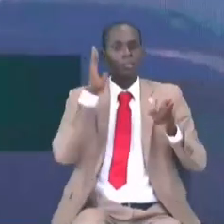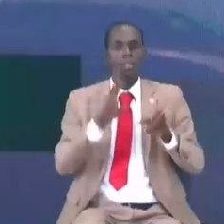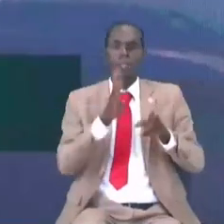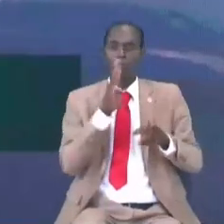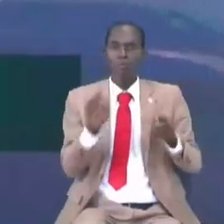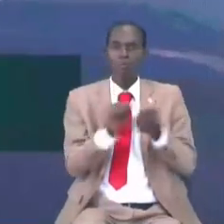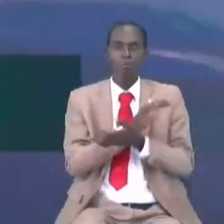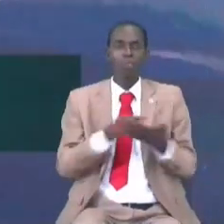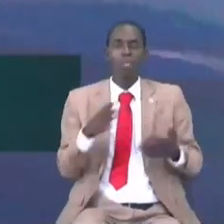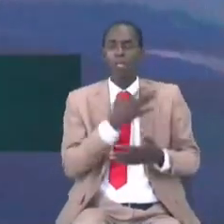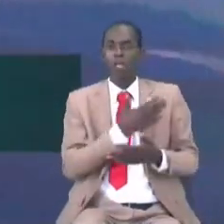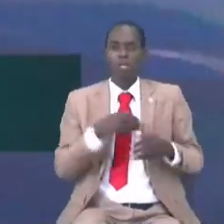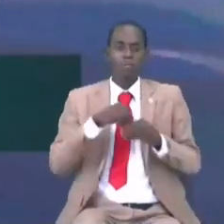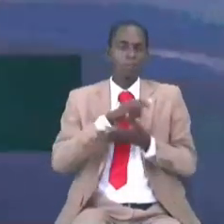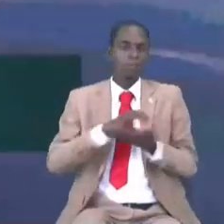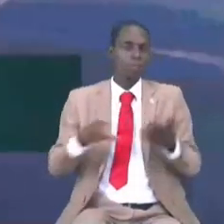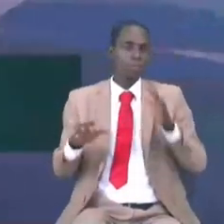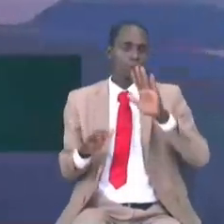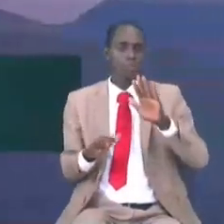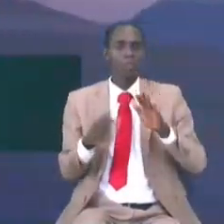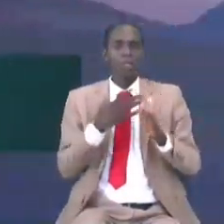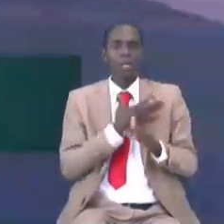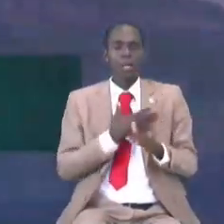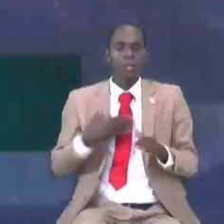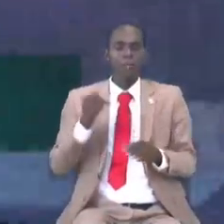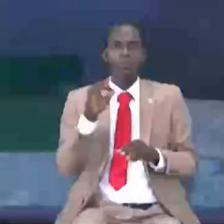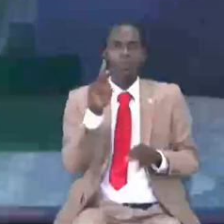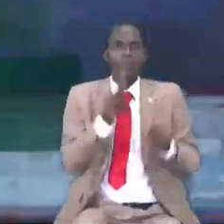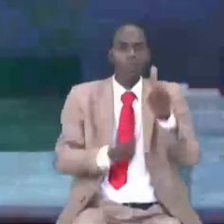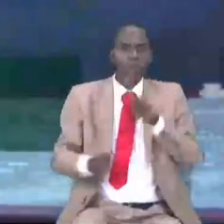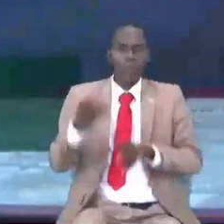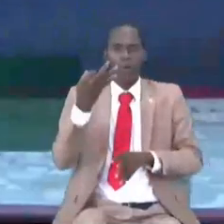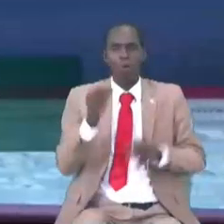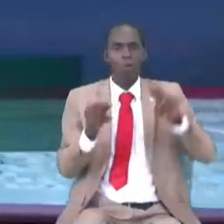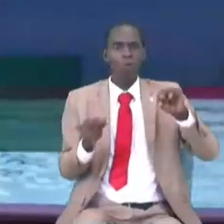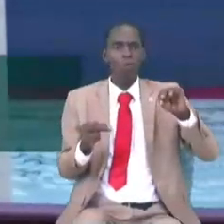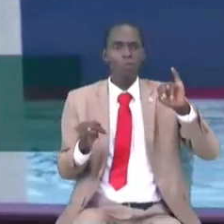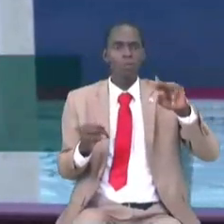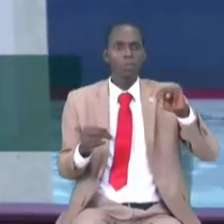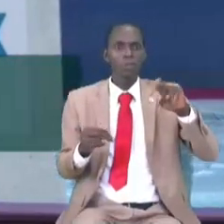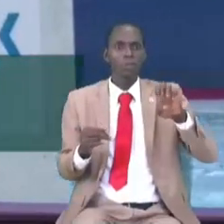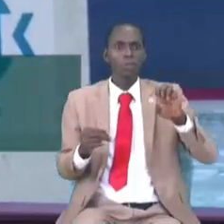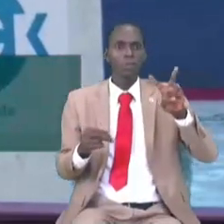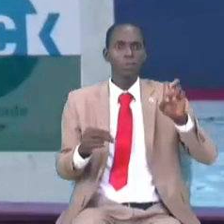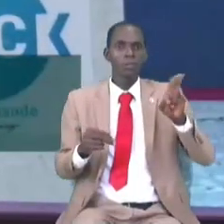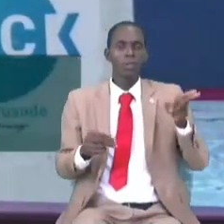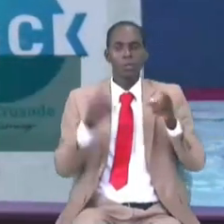Ninive crurent à Dieu. Les gens de Ninive crurent à